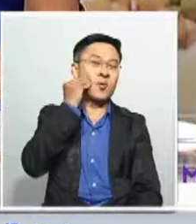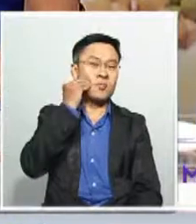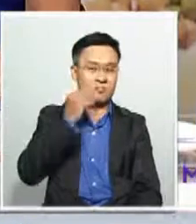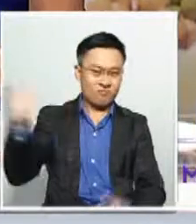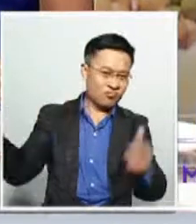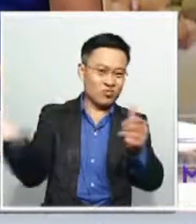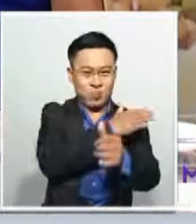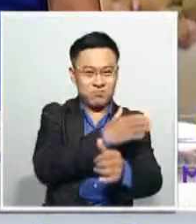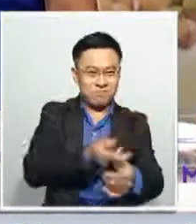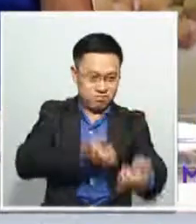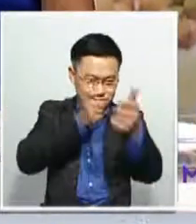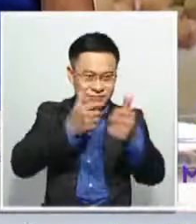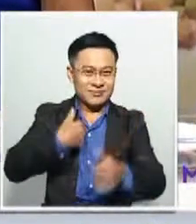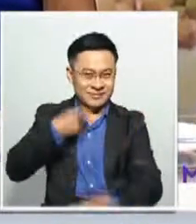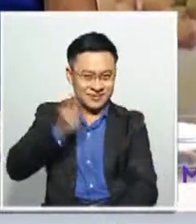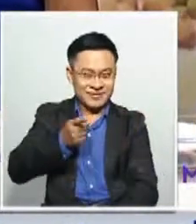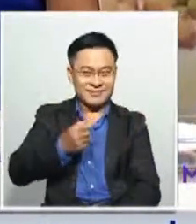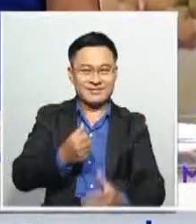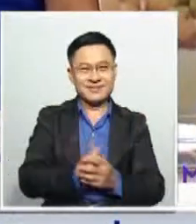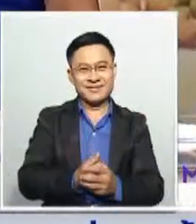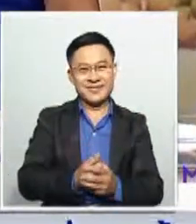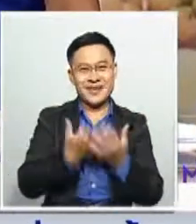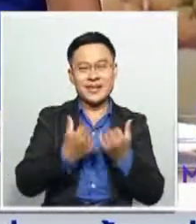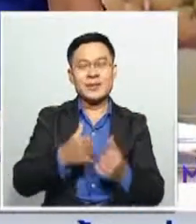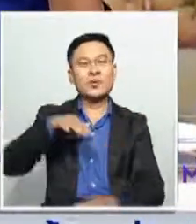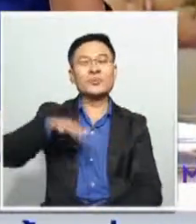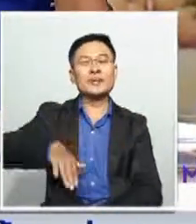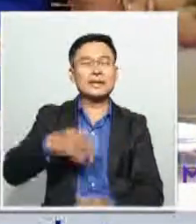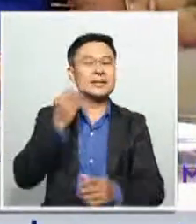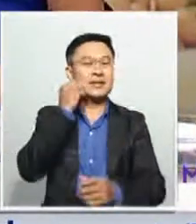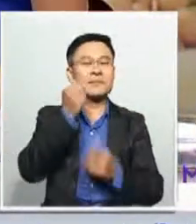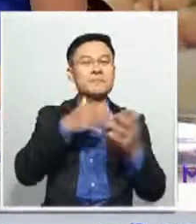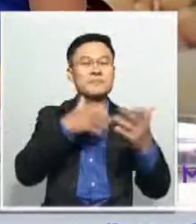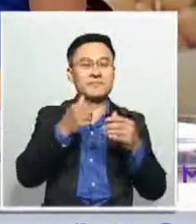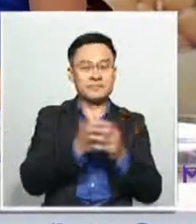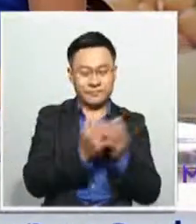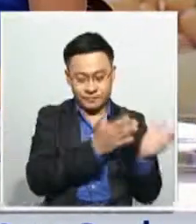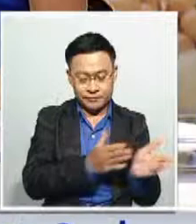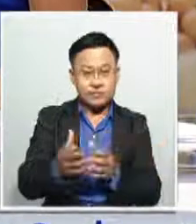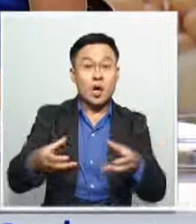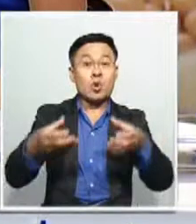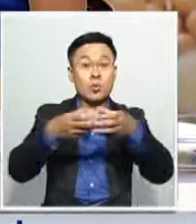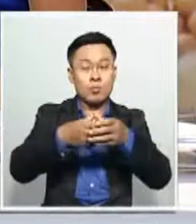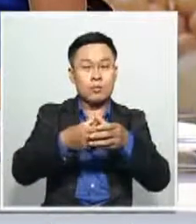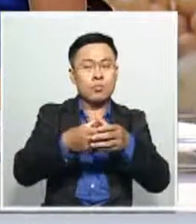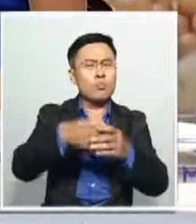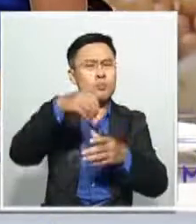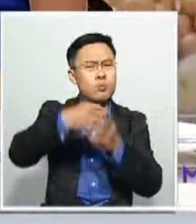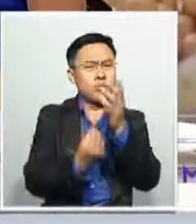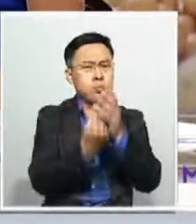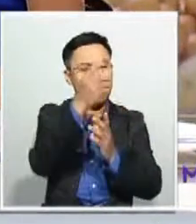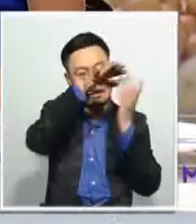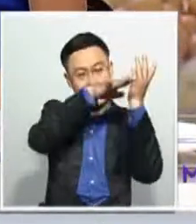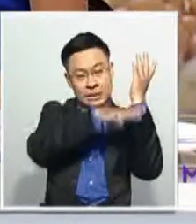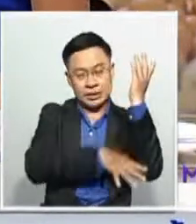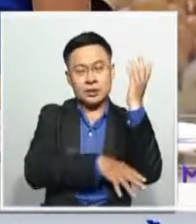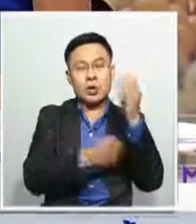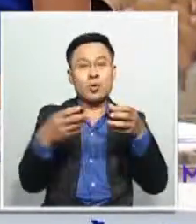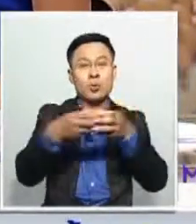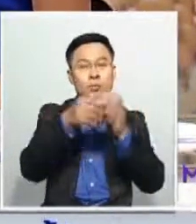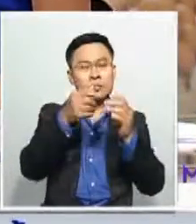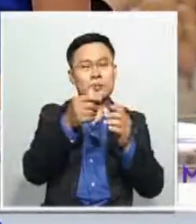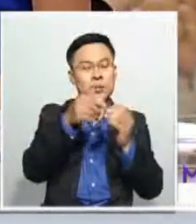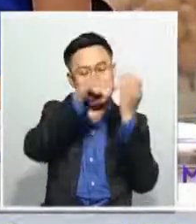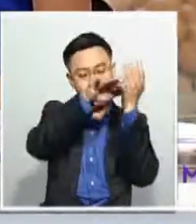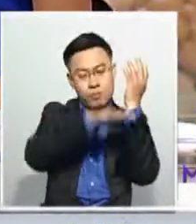มนี่โดนไล่ยิงนะ ค่ะ โตเรียบร้อยแล้วนะครับ กลุ่มเพาะเห็ดตำบลบ้านเล่าใช่ไหมคะ